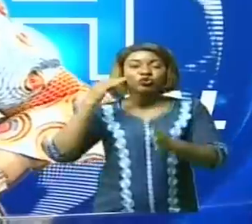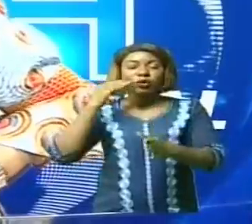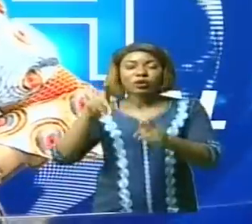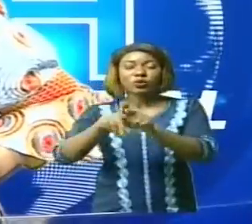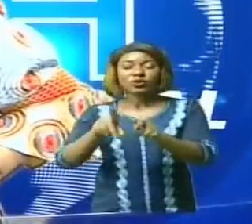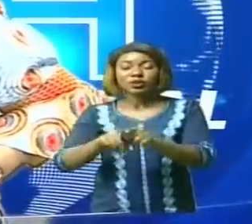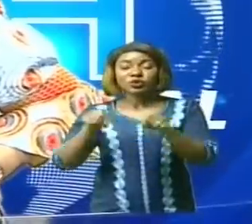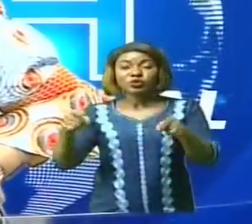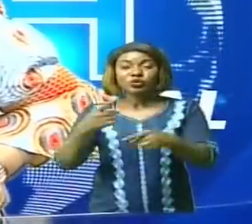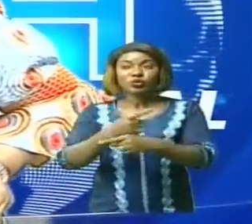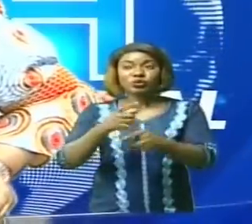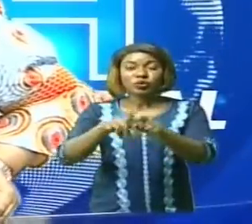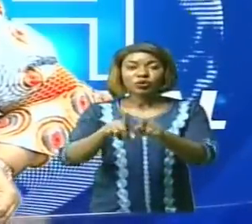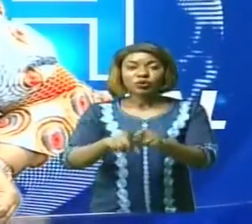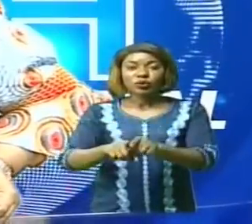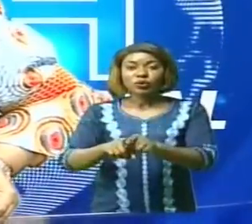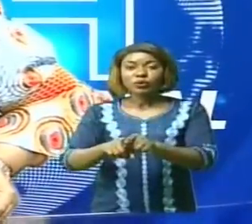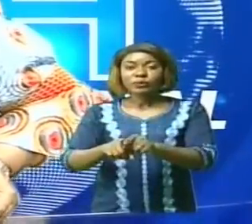d'aujourd'hui